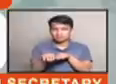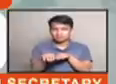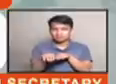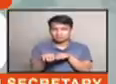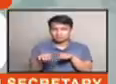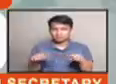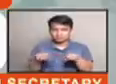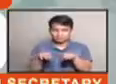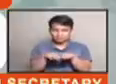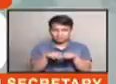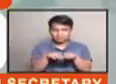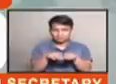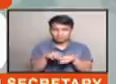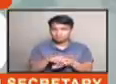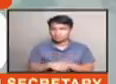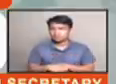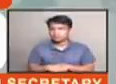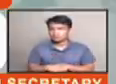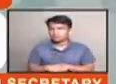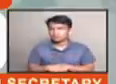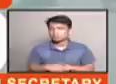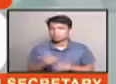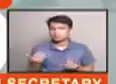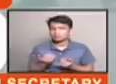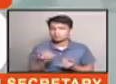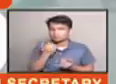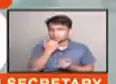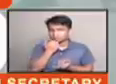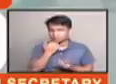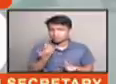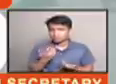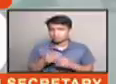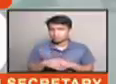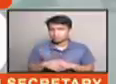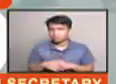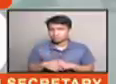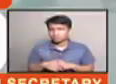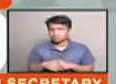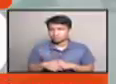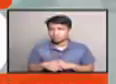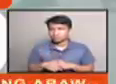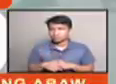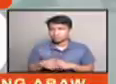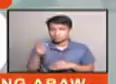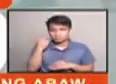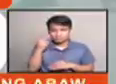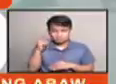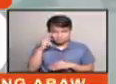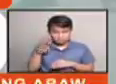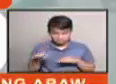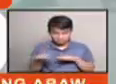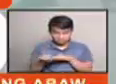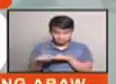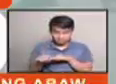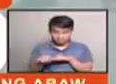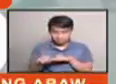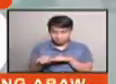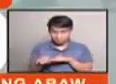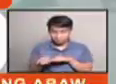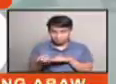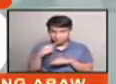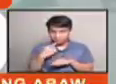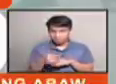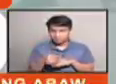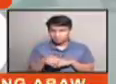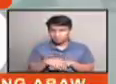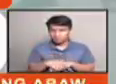siya tumitingin sa side mirror. Sino pong nagbangga? Si Kale Velasquez po. Si Kale bang nagbangga sa akin mo o kayo po ang nagbangga